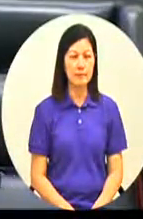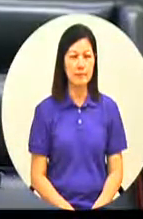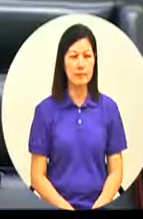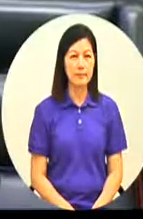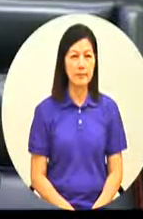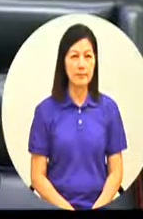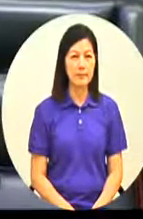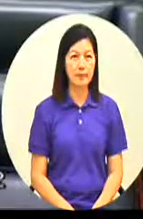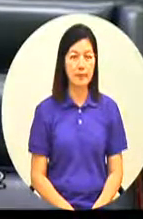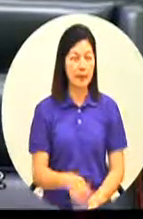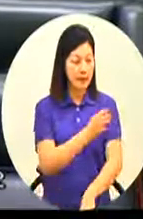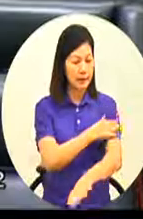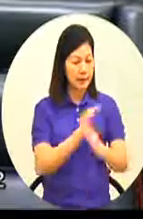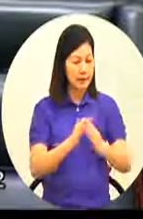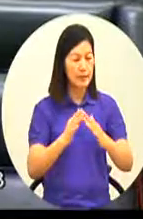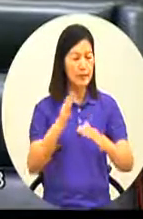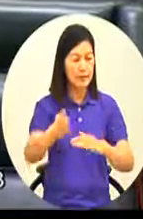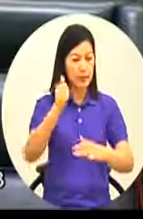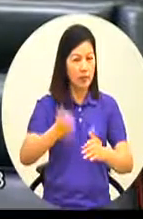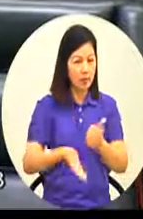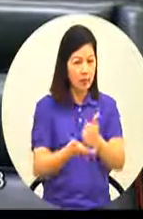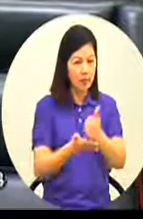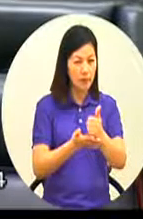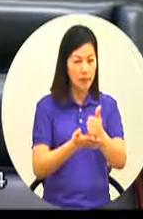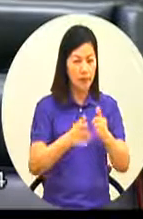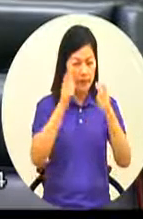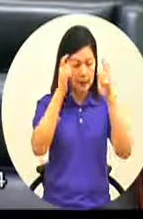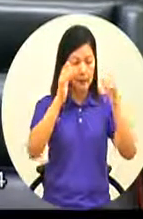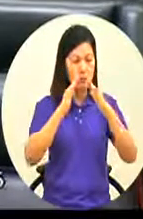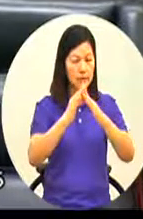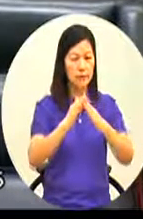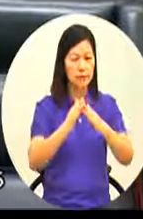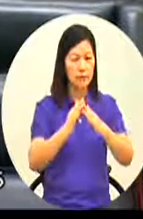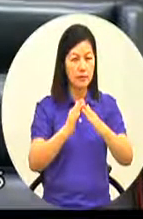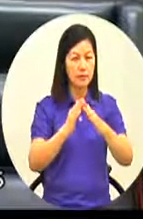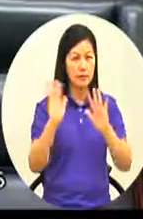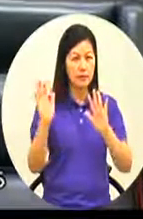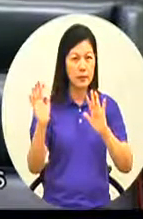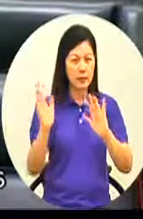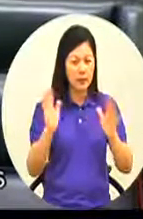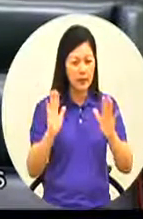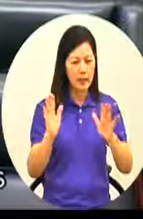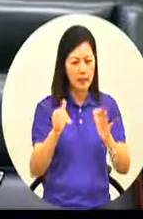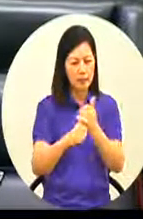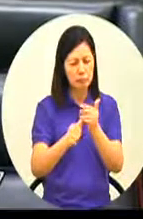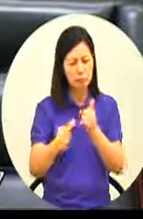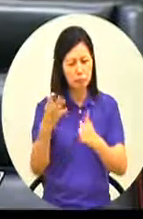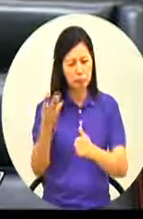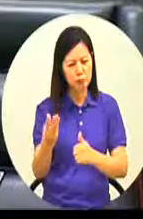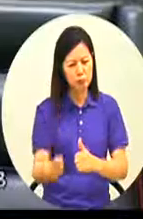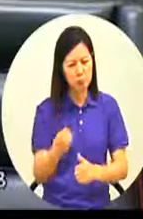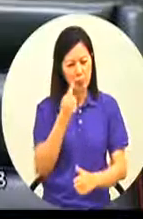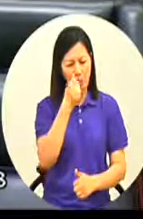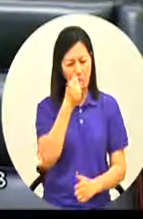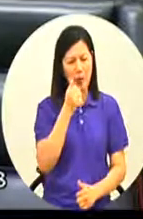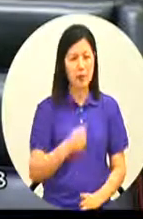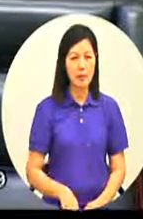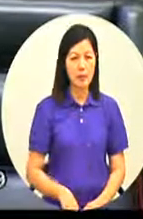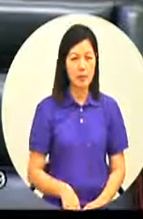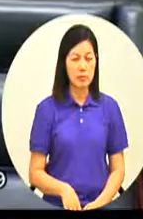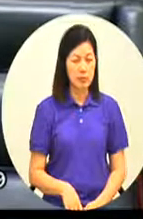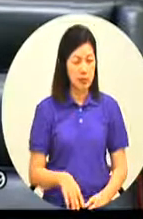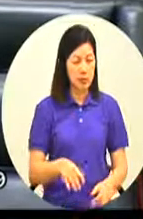陈局市长一直鼓励咱高雄市，即卖一直囡仔，伊来哪来哪少，所以咱一直鼓励少年家